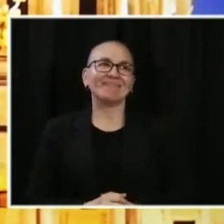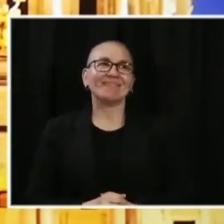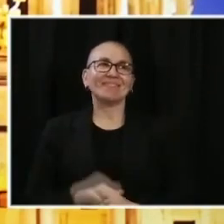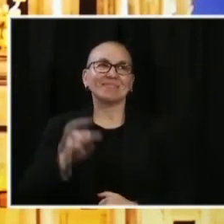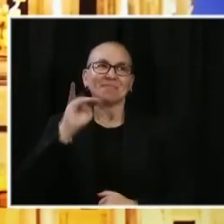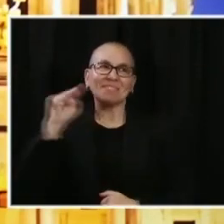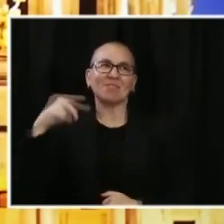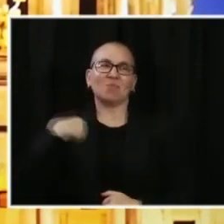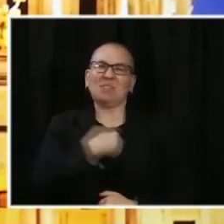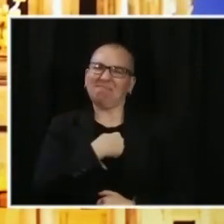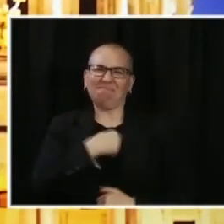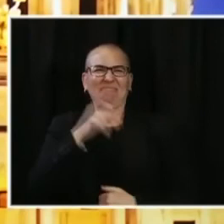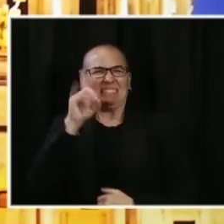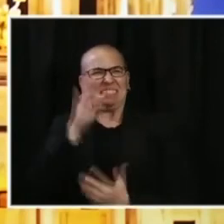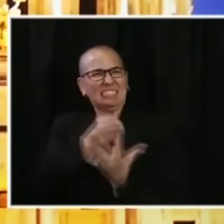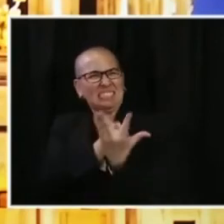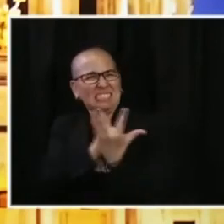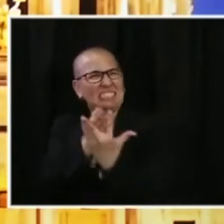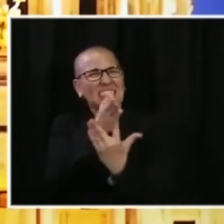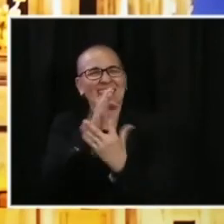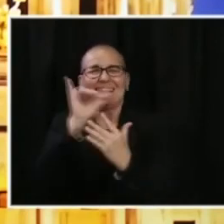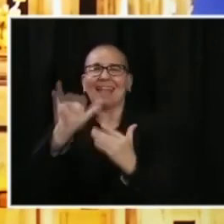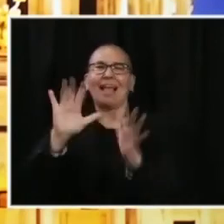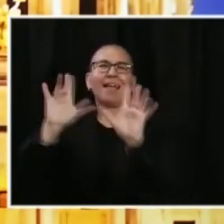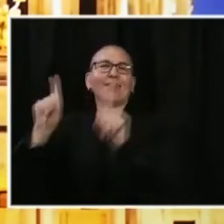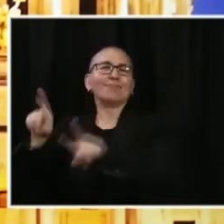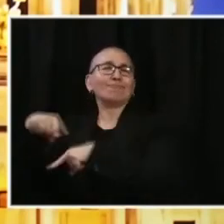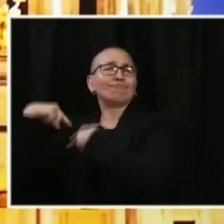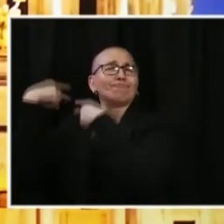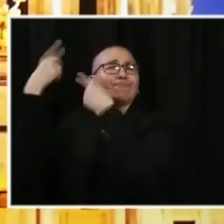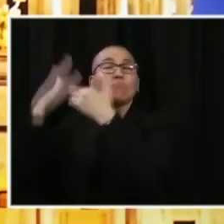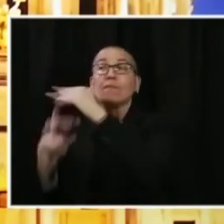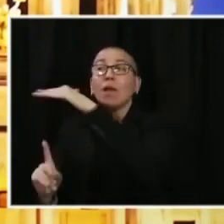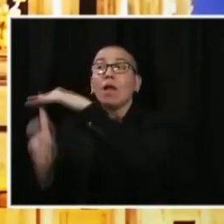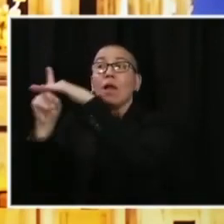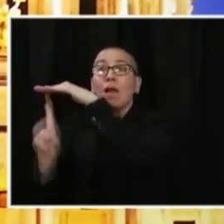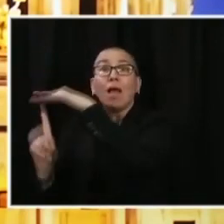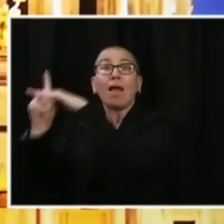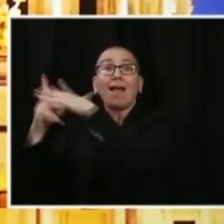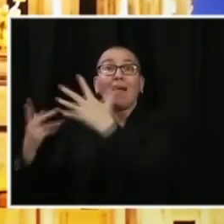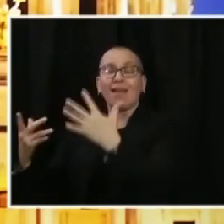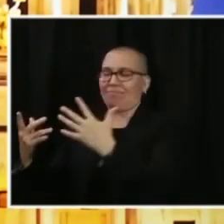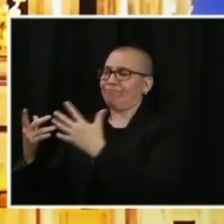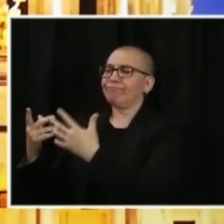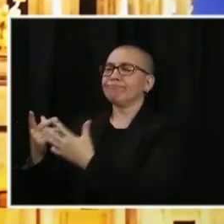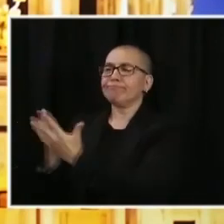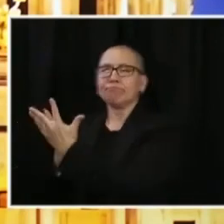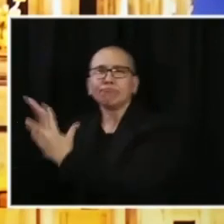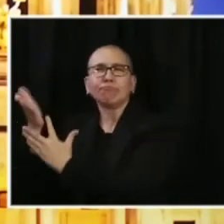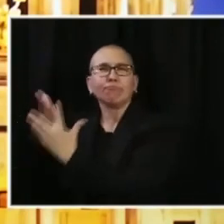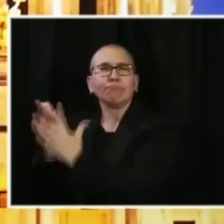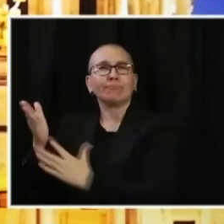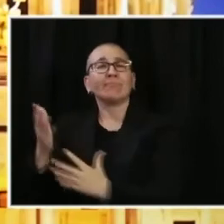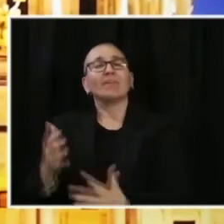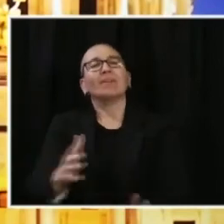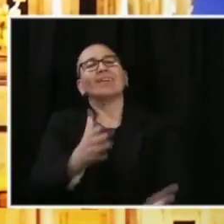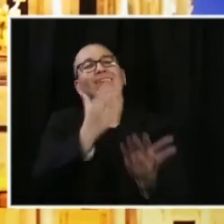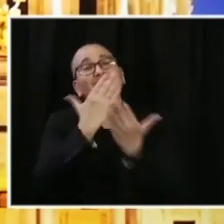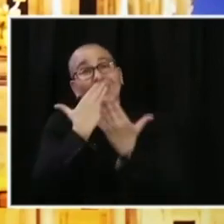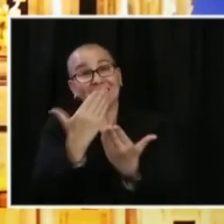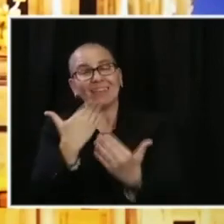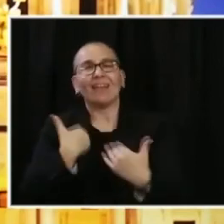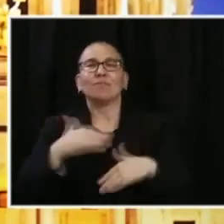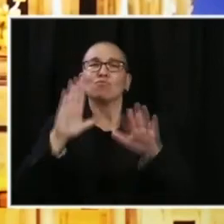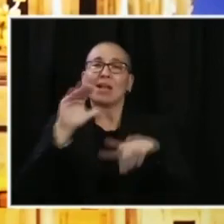ok cho nên nhớ đó họ mình sẽ tạo nói bé nhưng nhớ là một wall thâu của nó Oi yang gọi bé wa tho tho ya, bé lo mun yo